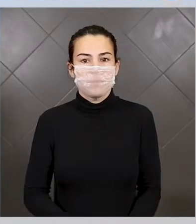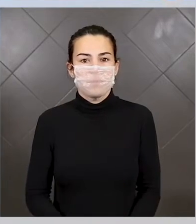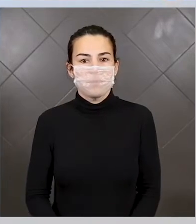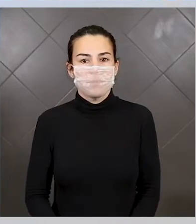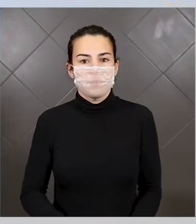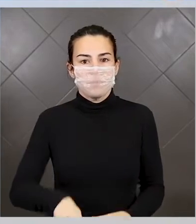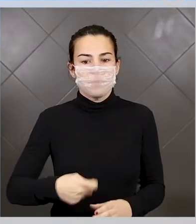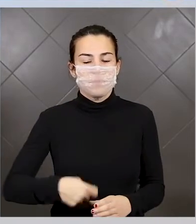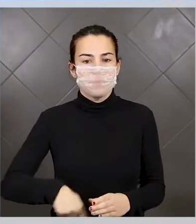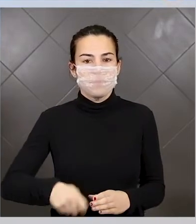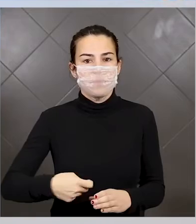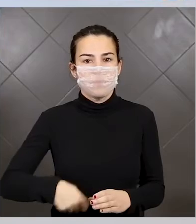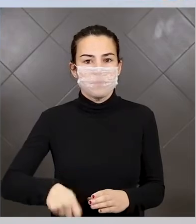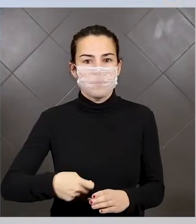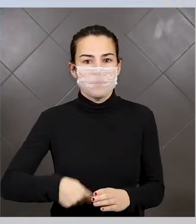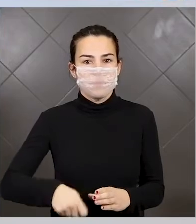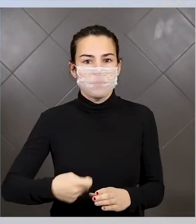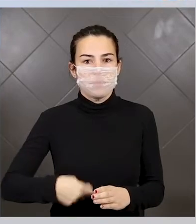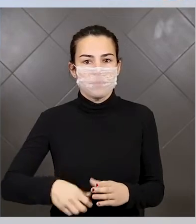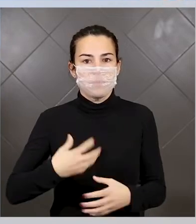mesclant bé.